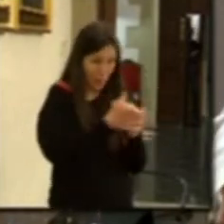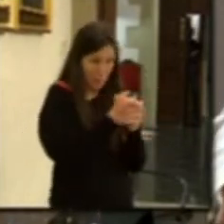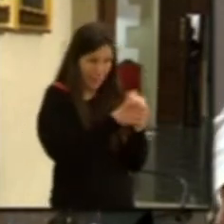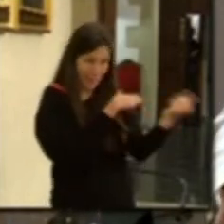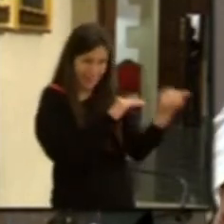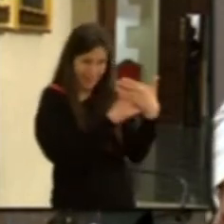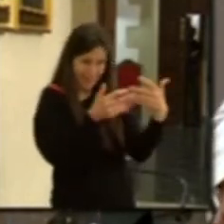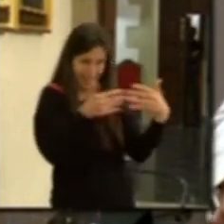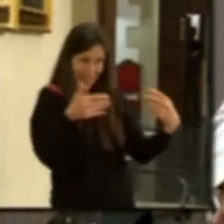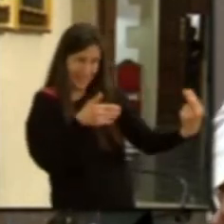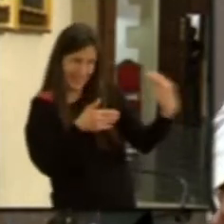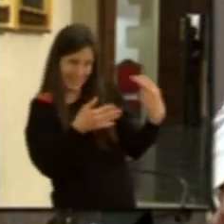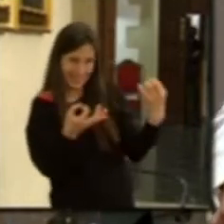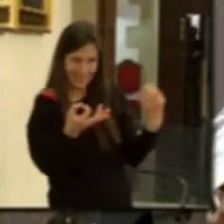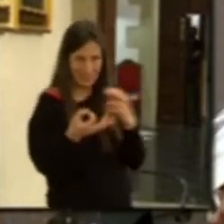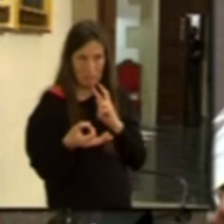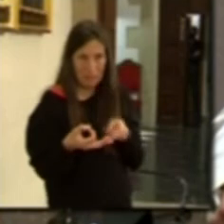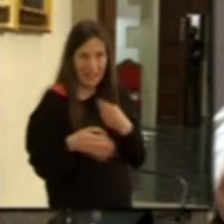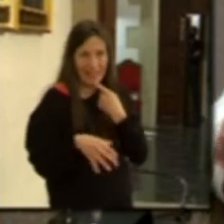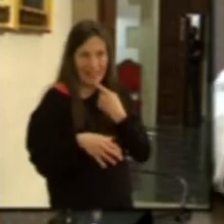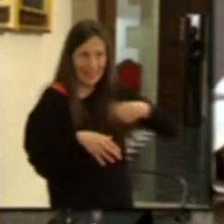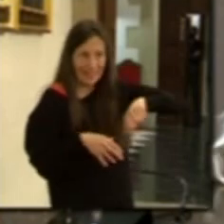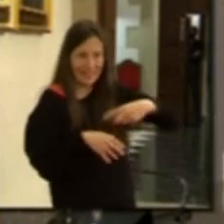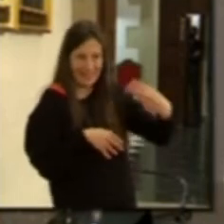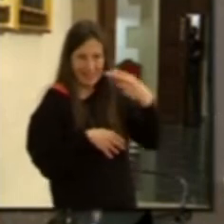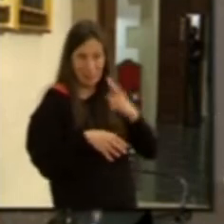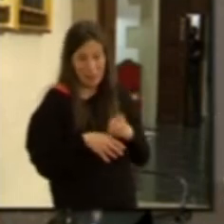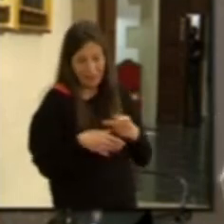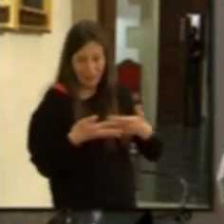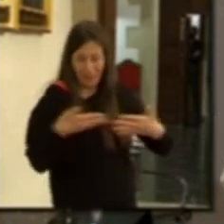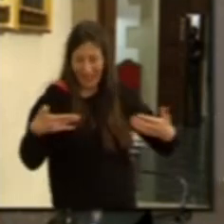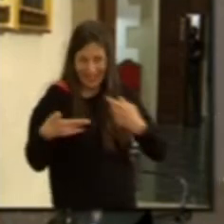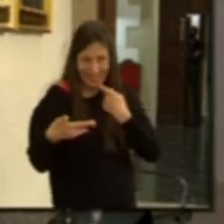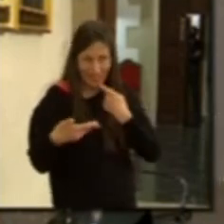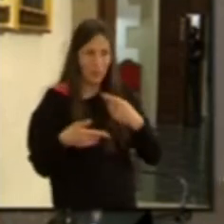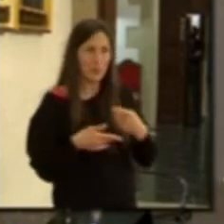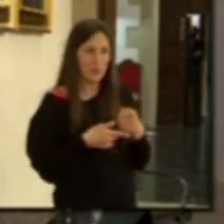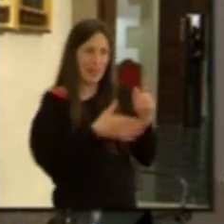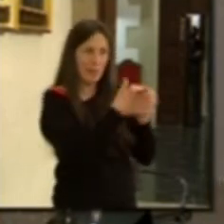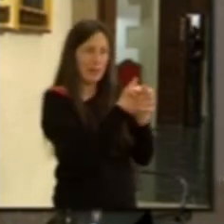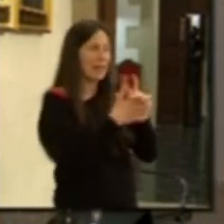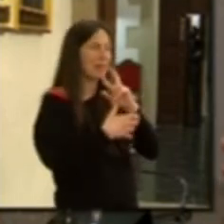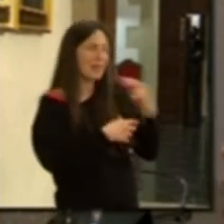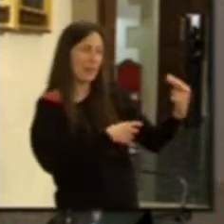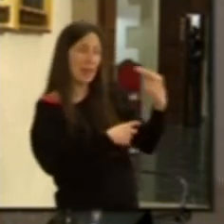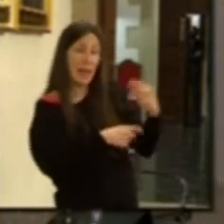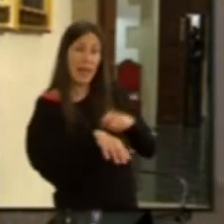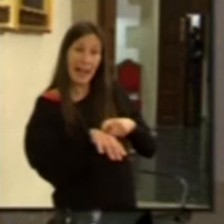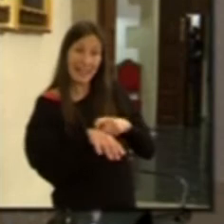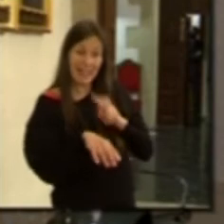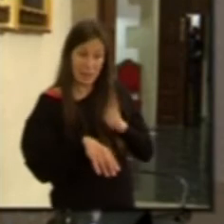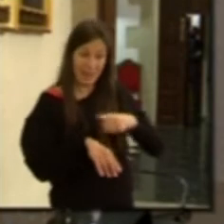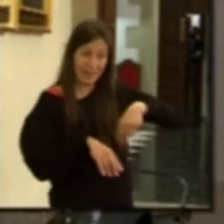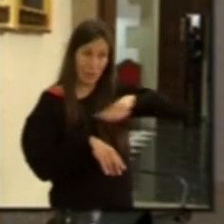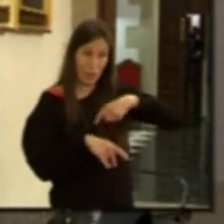com ens veien una mica Vic, no? I vaig pensar doncs, que avui potser seria una bona oportunitat. I em comentava, diu, la gent de Vic,